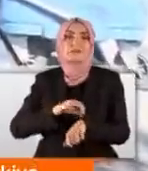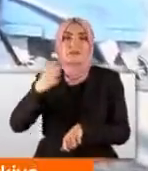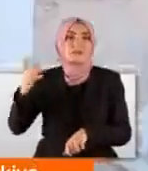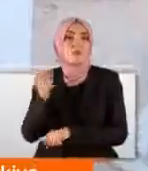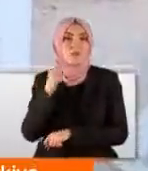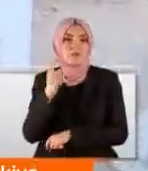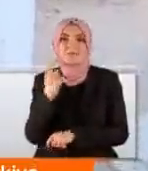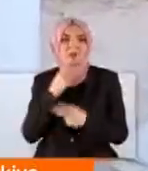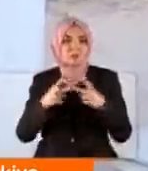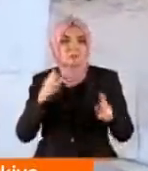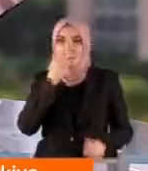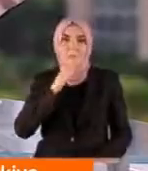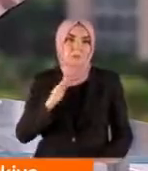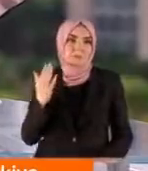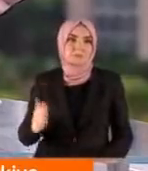açıklama yapmadı.